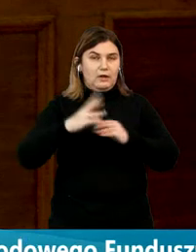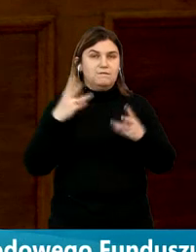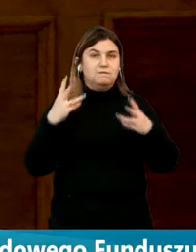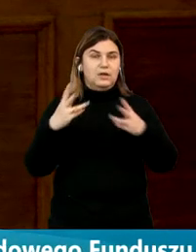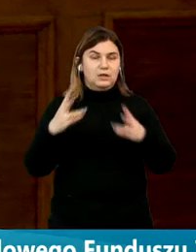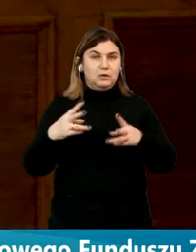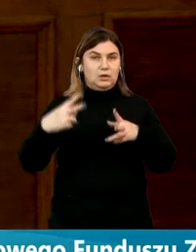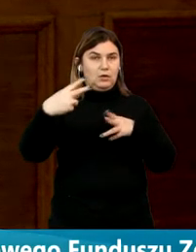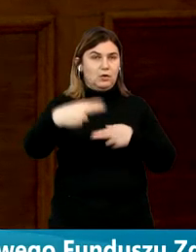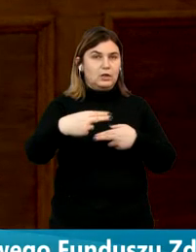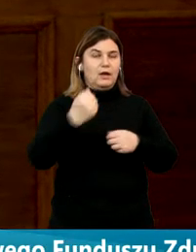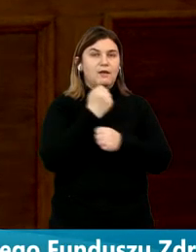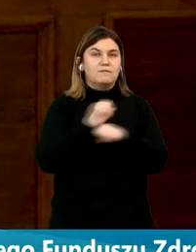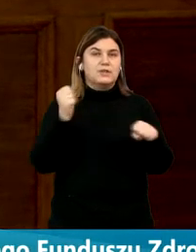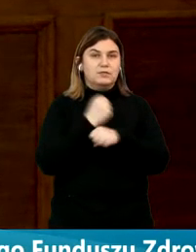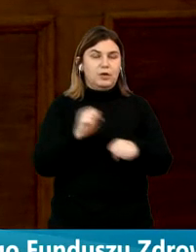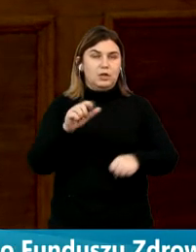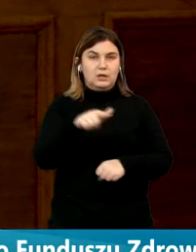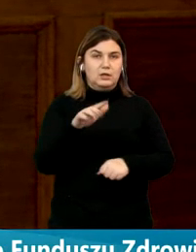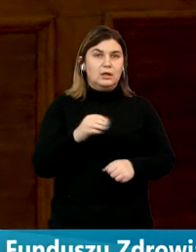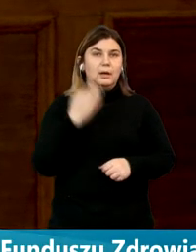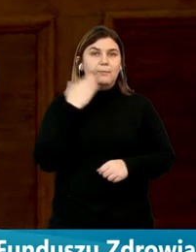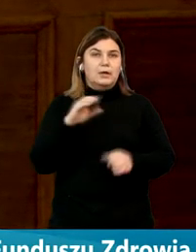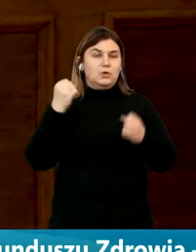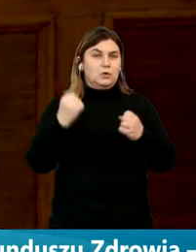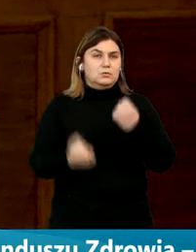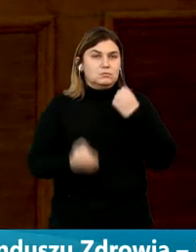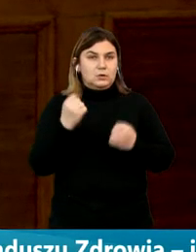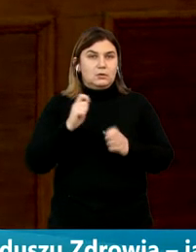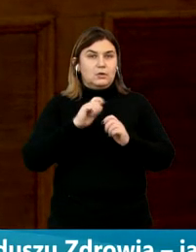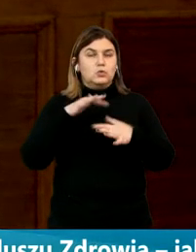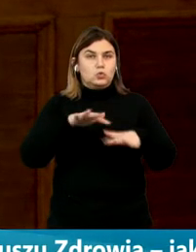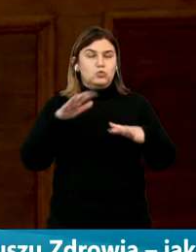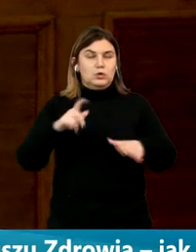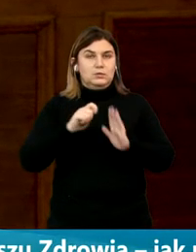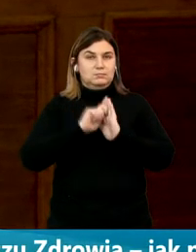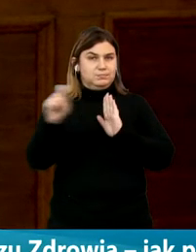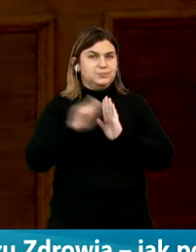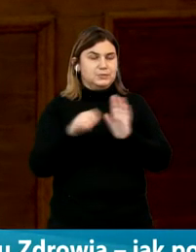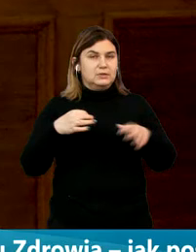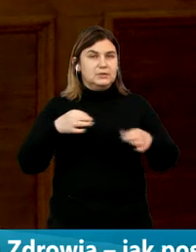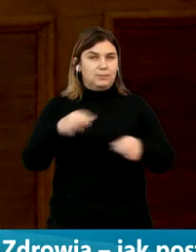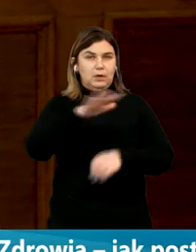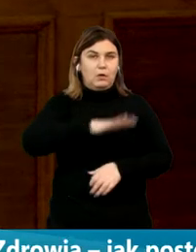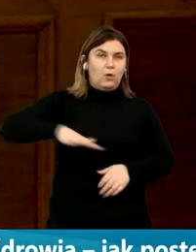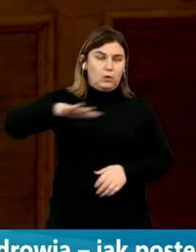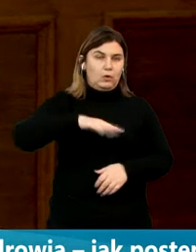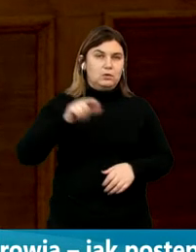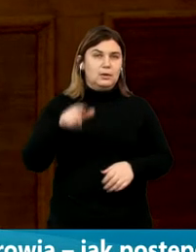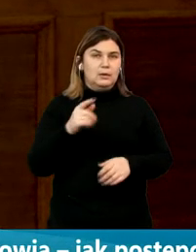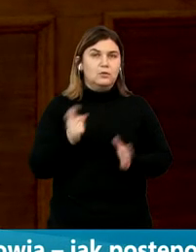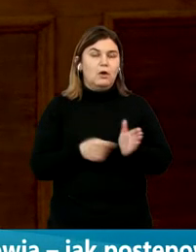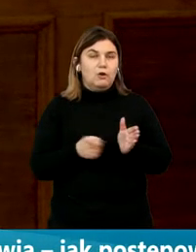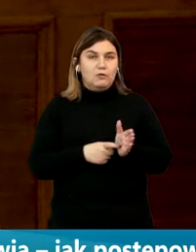ten odcinek w tej chwili Wyzwolenia właśnie, który jest bardzo obciążony do Ronda Giedroycia i tutaj te okolice. To wymaga